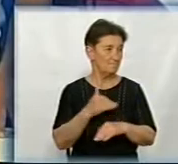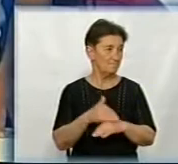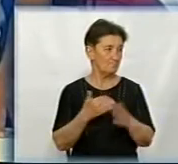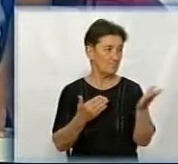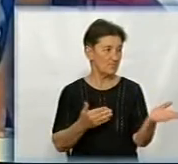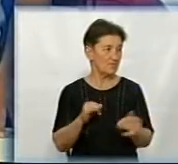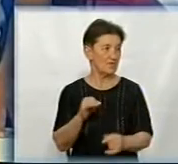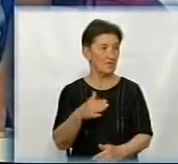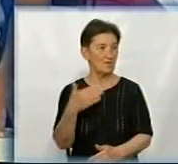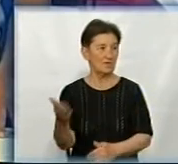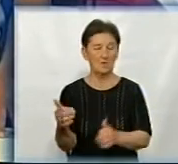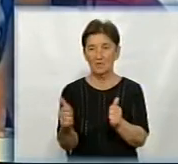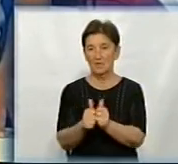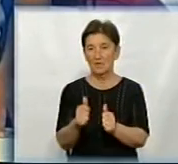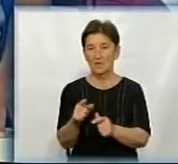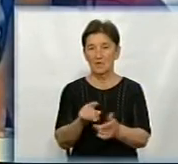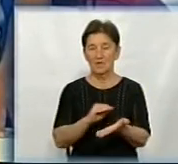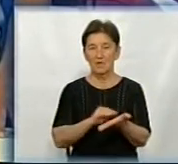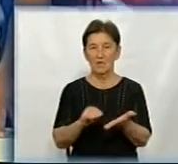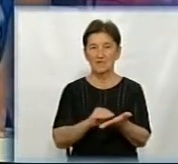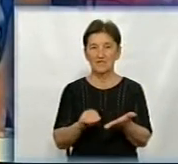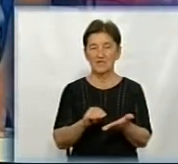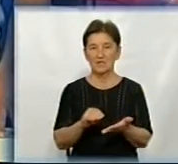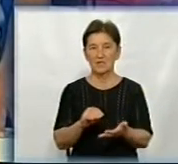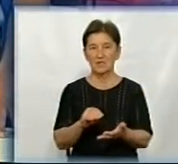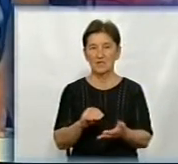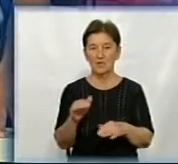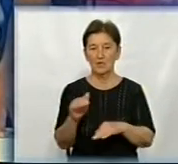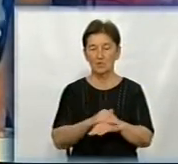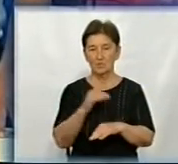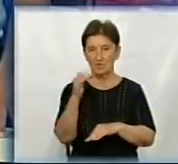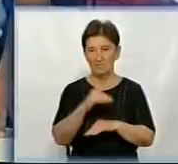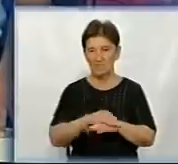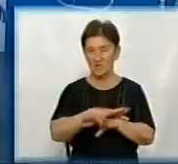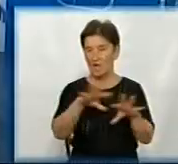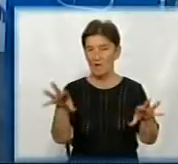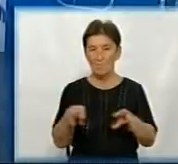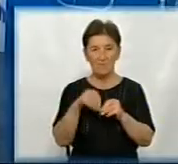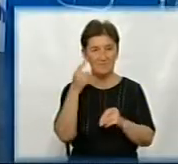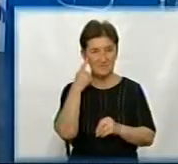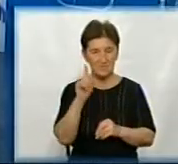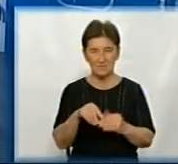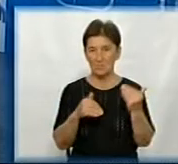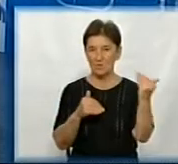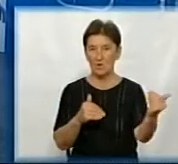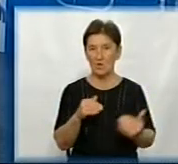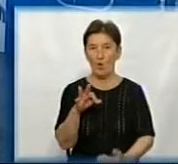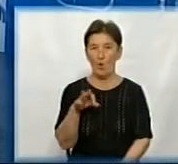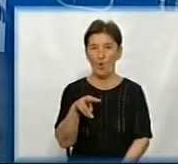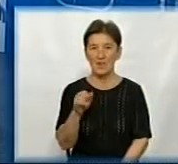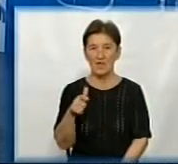Добрий вечір. І також з нами Олег Калюка, секретар Кропивницької міськради. Добрий вечір. Ну, добрий вечір. Всі ми знаємо пана Олега як